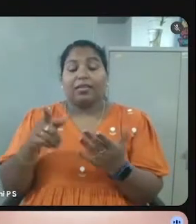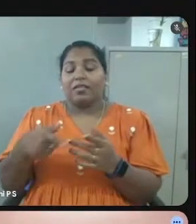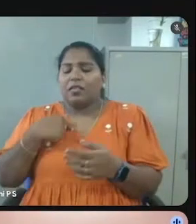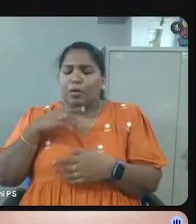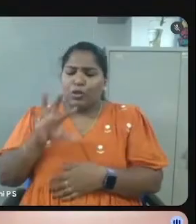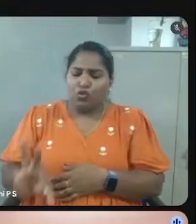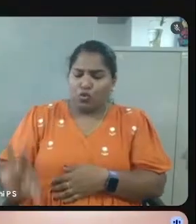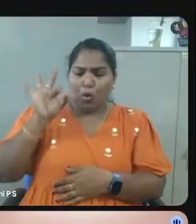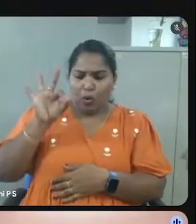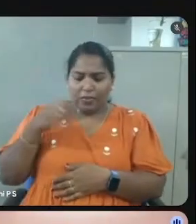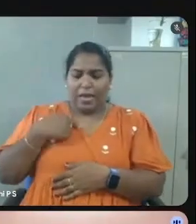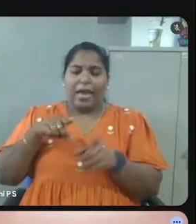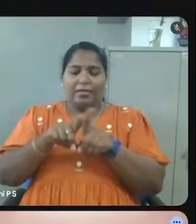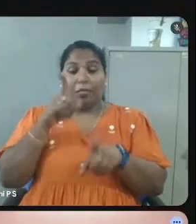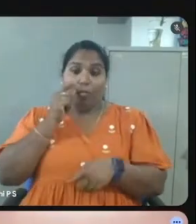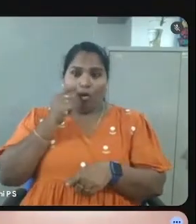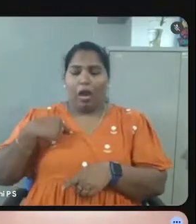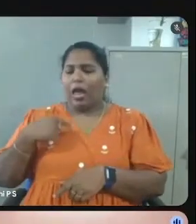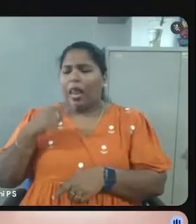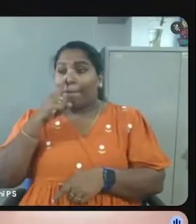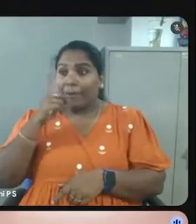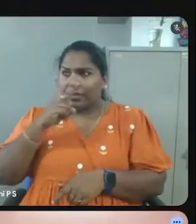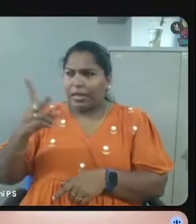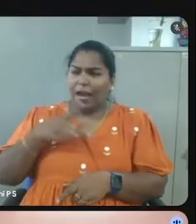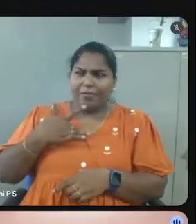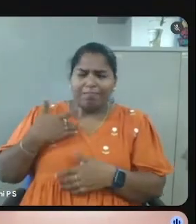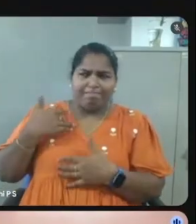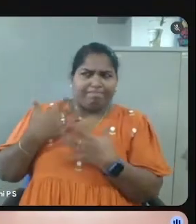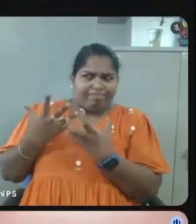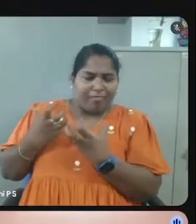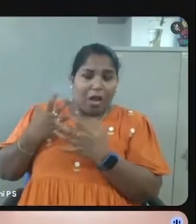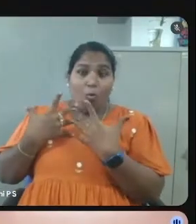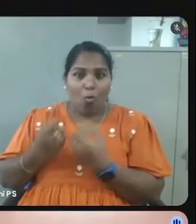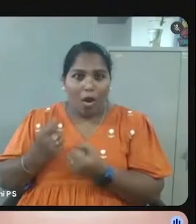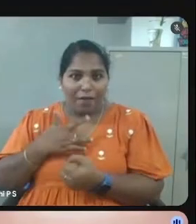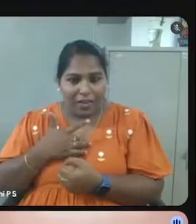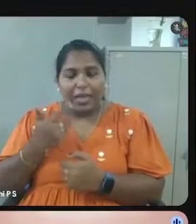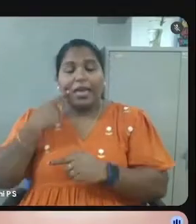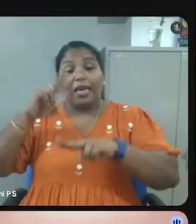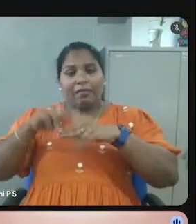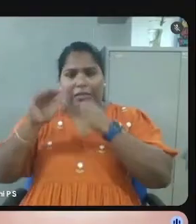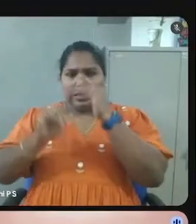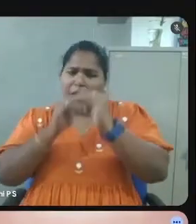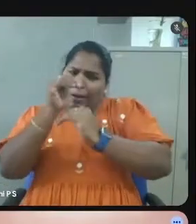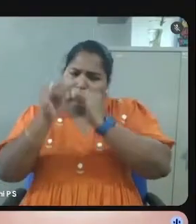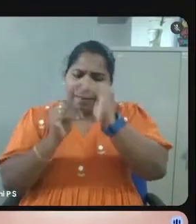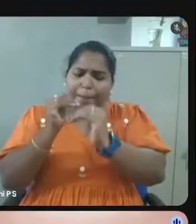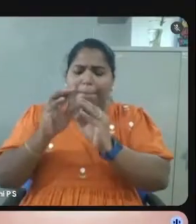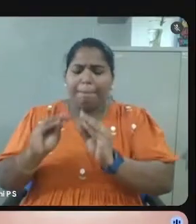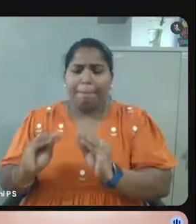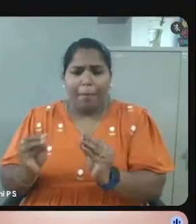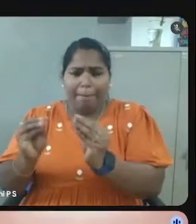പ്രിഫറൻസും ഓപ്പോസിറ്റ് സെക്സിനോട് ഉണ്ടാവും. വളരെ ഡെവലപ്പ് ആയി കഴിഞ്ഞാലോ നന്നായിട്ട് ഈ ഡെവലപ്മെന്റ് പോകും.